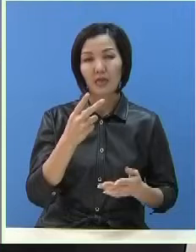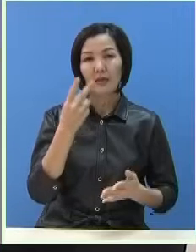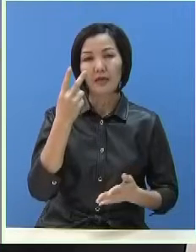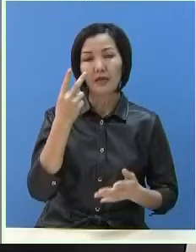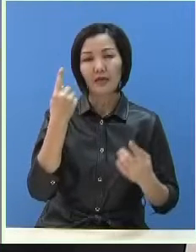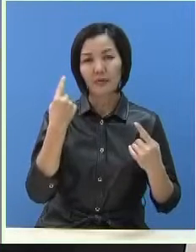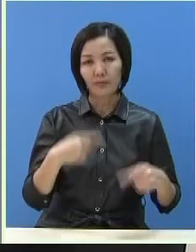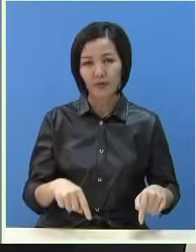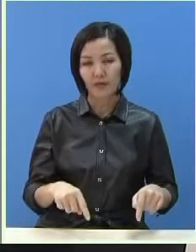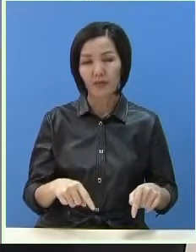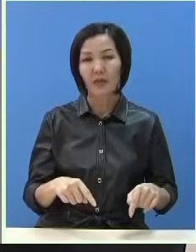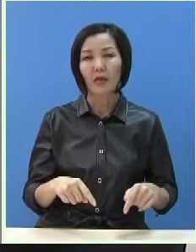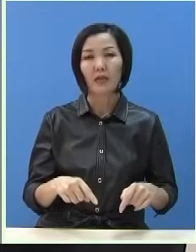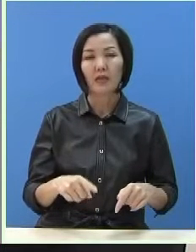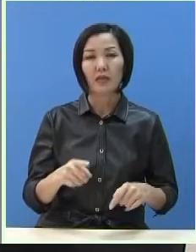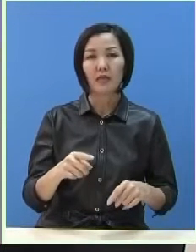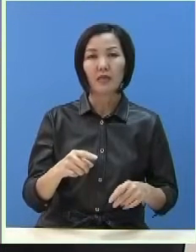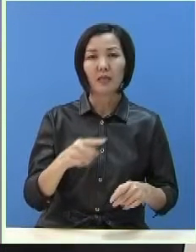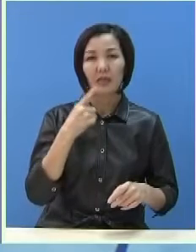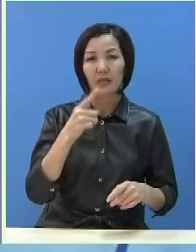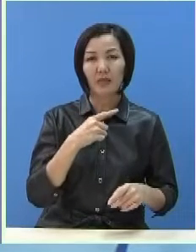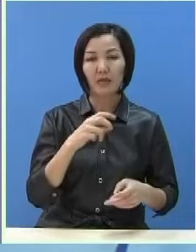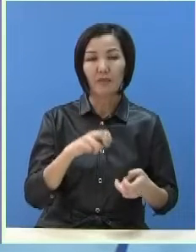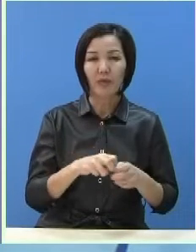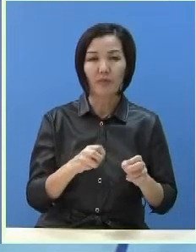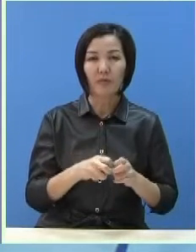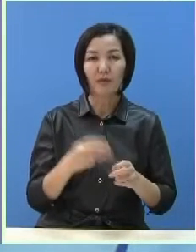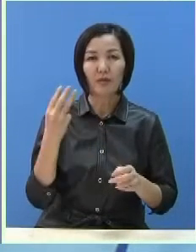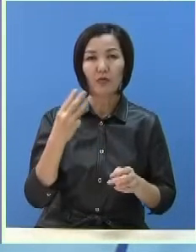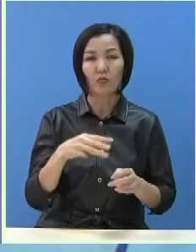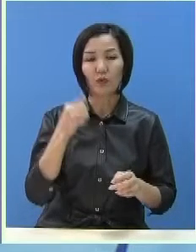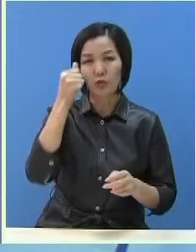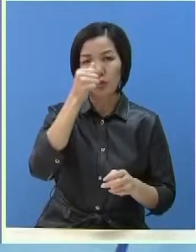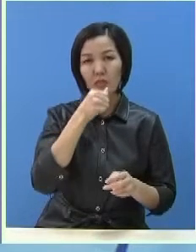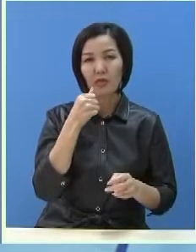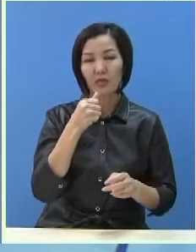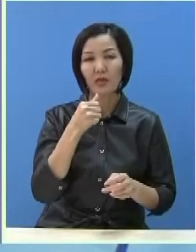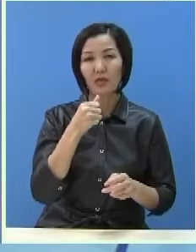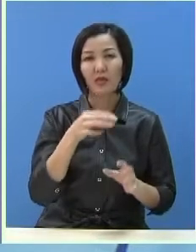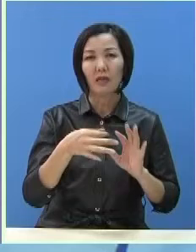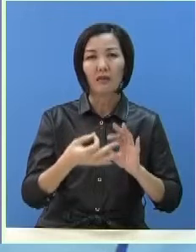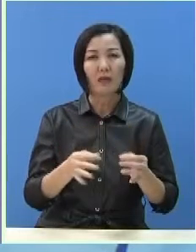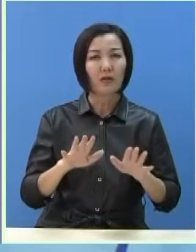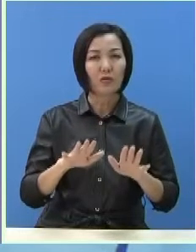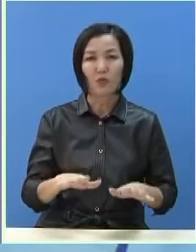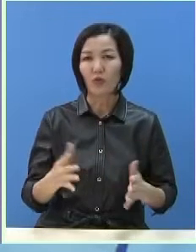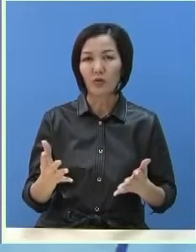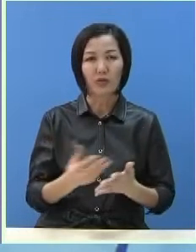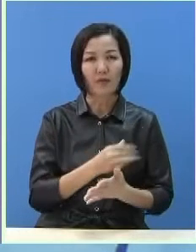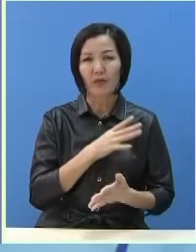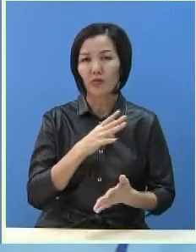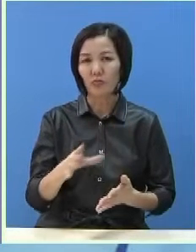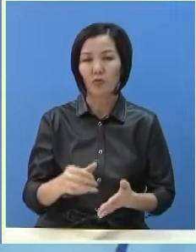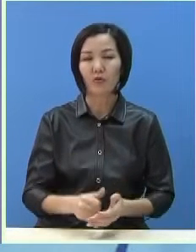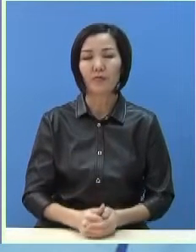Тіл. Тіл мәселесін біз 30 жыл тәуелсіздікте тілімізді әлі өзінің нақты орнына, деңгейіне қоя